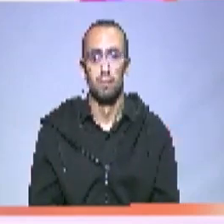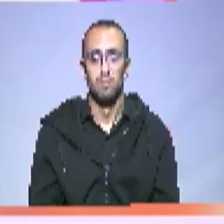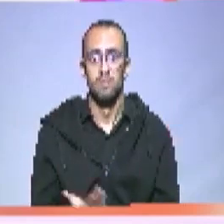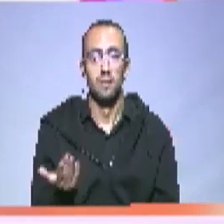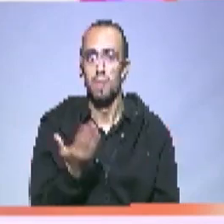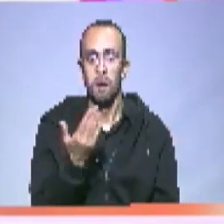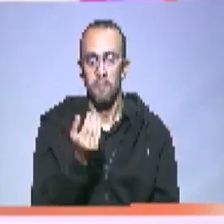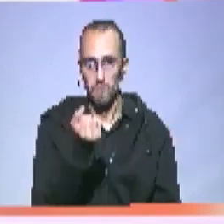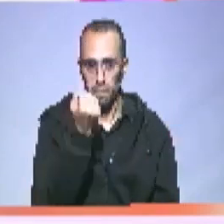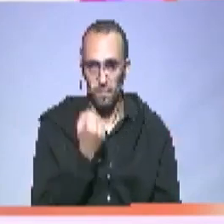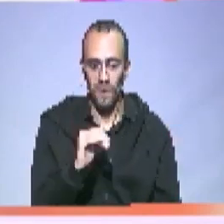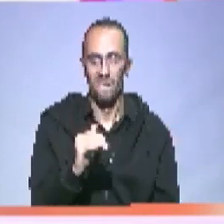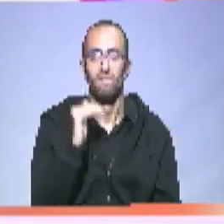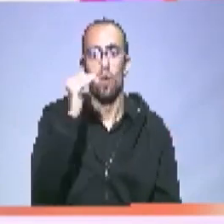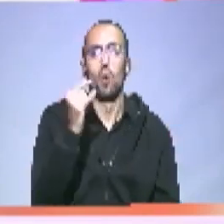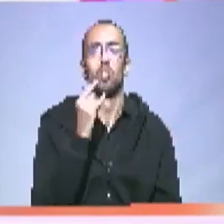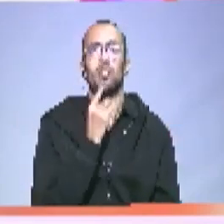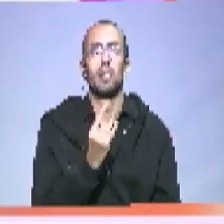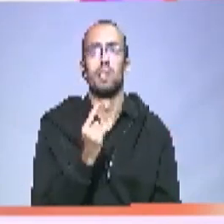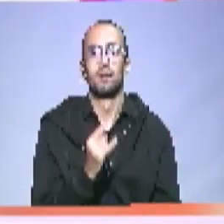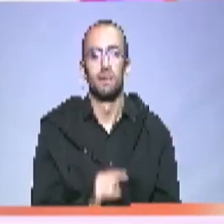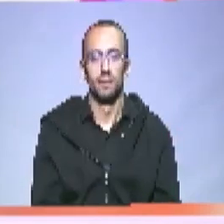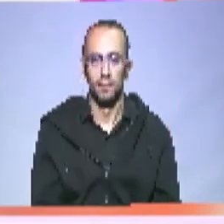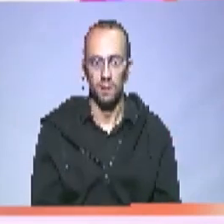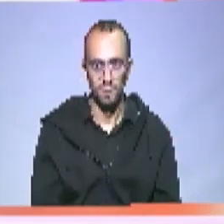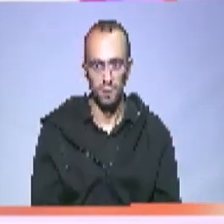دقايق نحمرها.